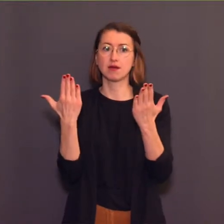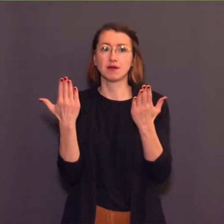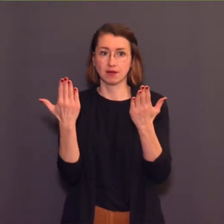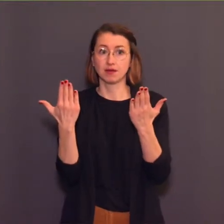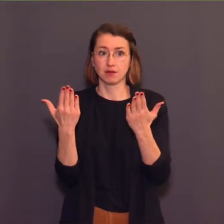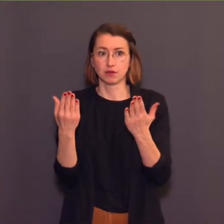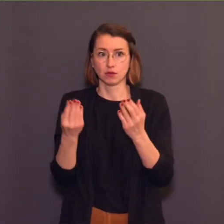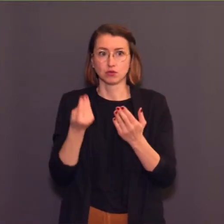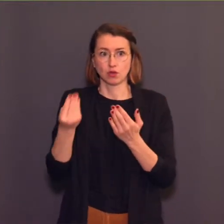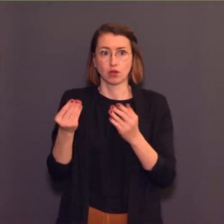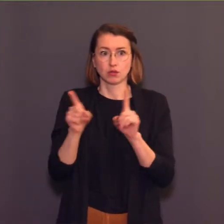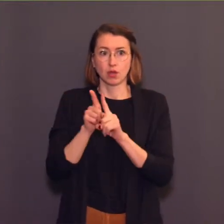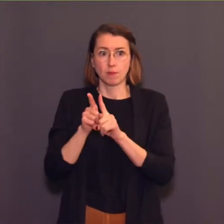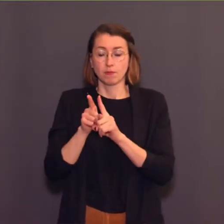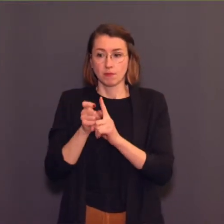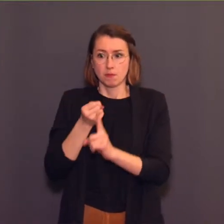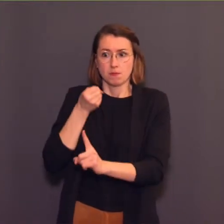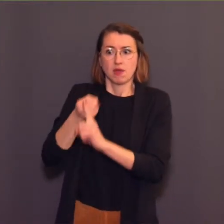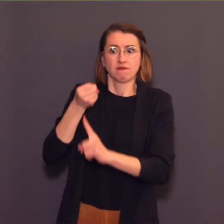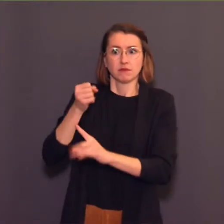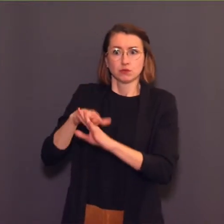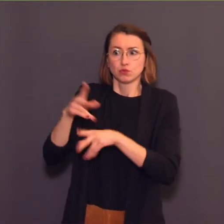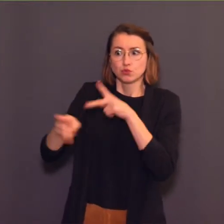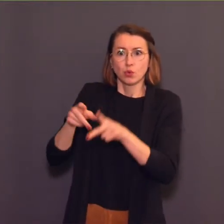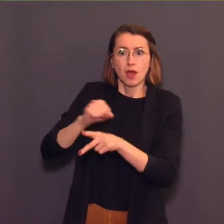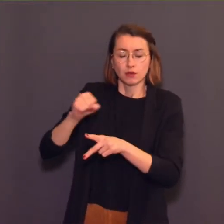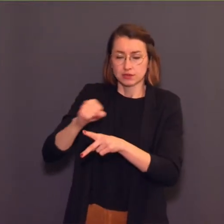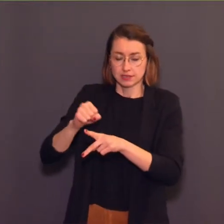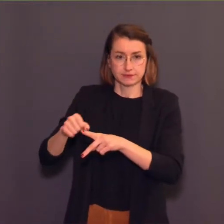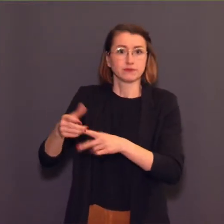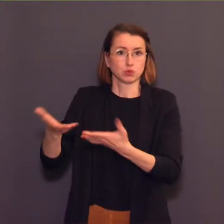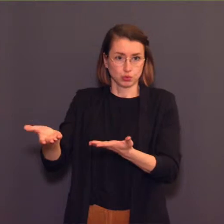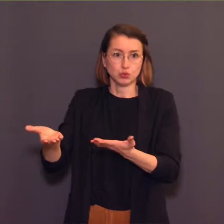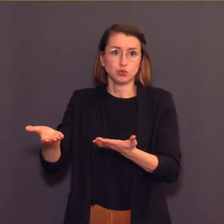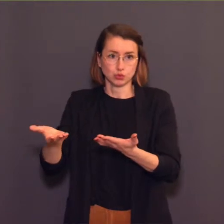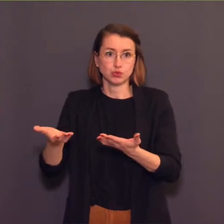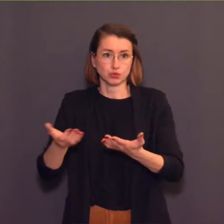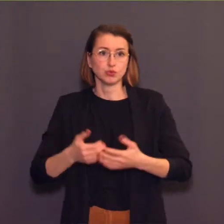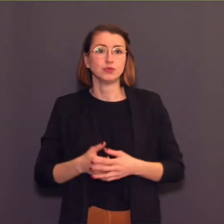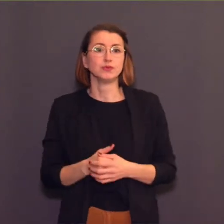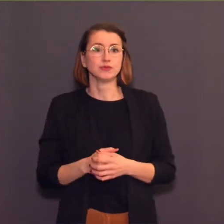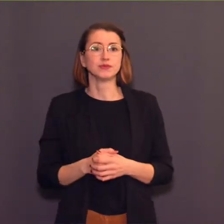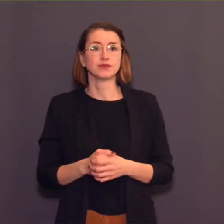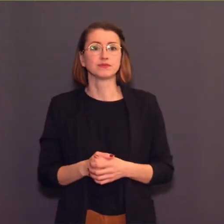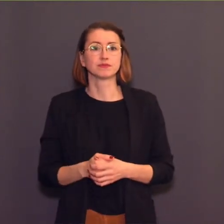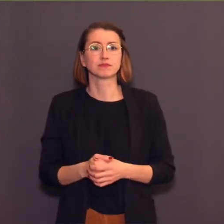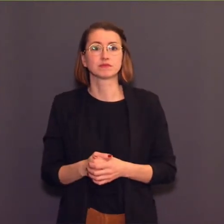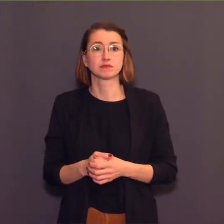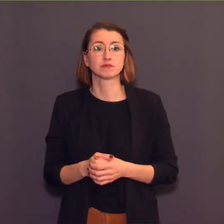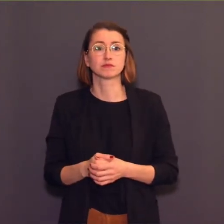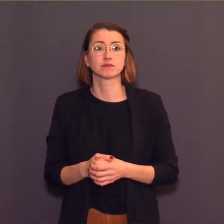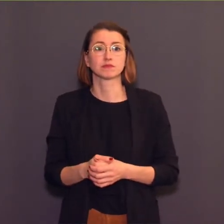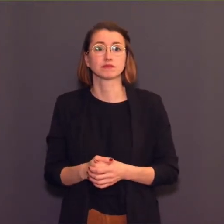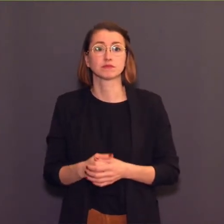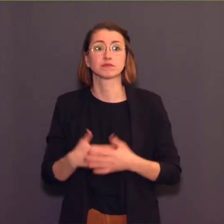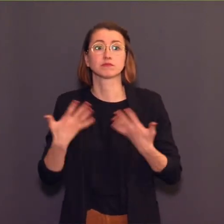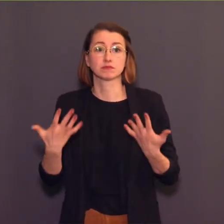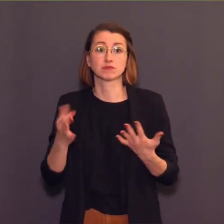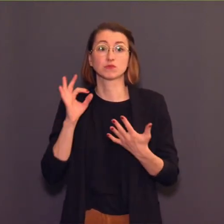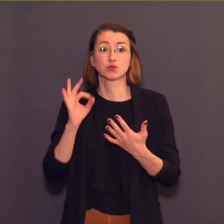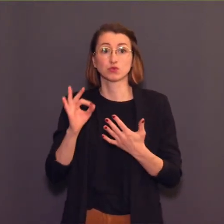l'impact global sur nos hôpitaux. Et donc, en même temps, sur l'évolution de la pandémie. Cela